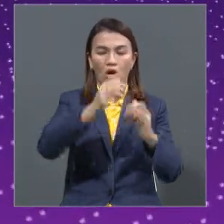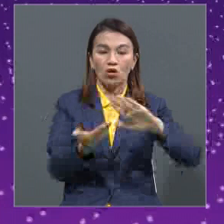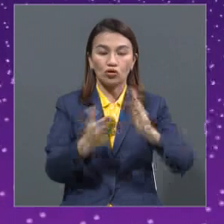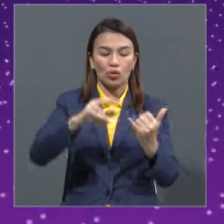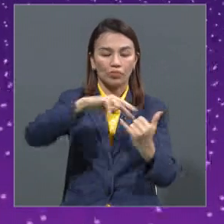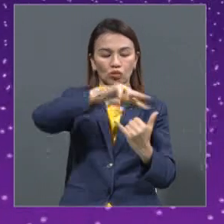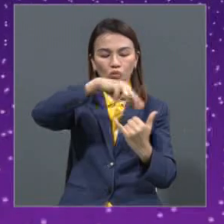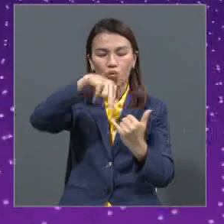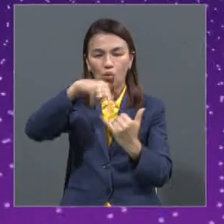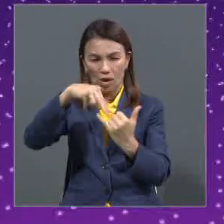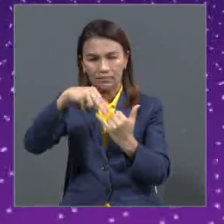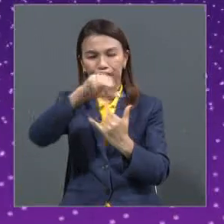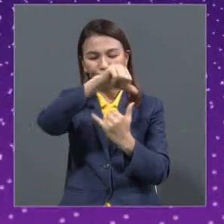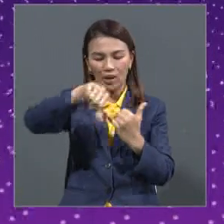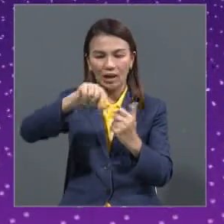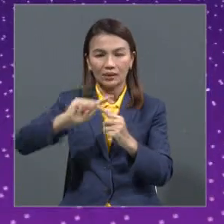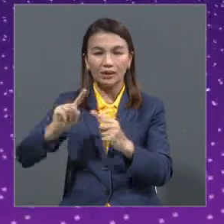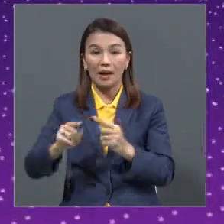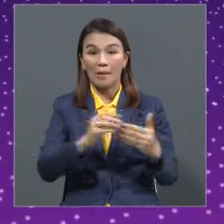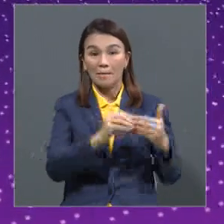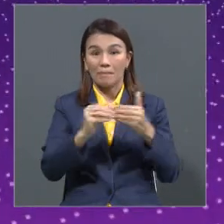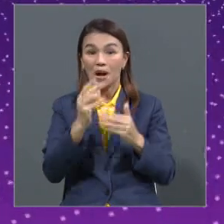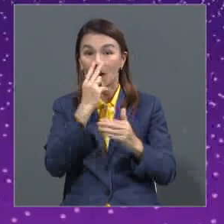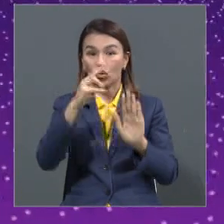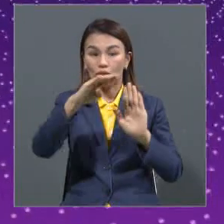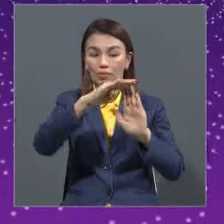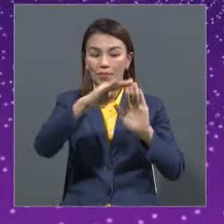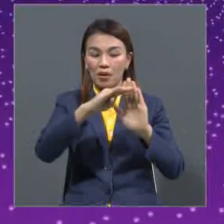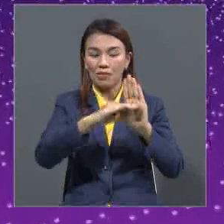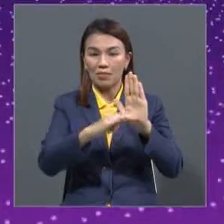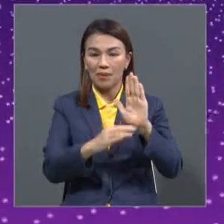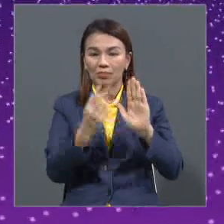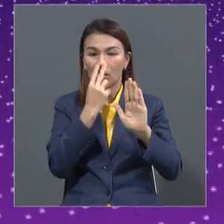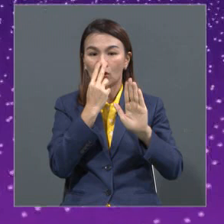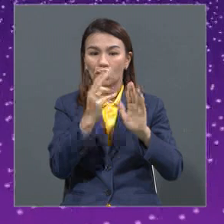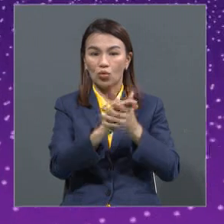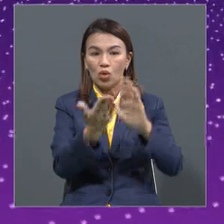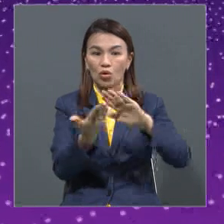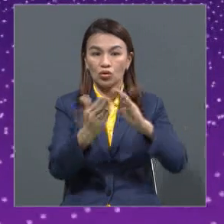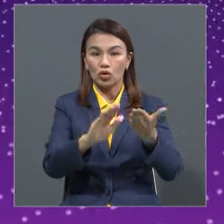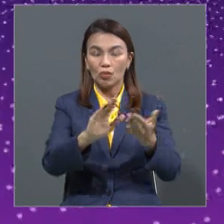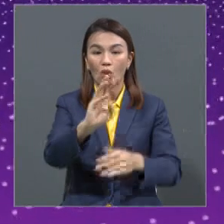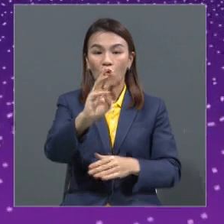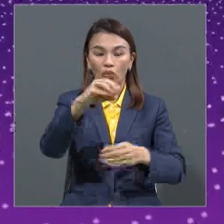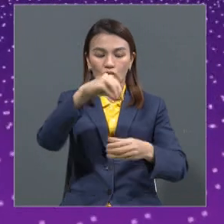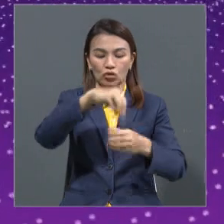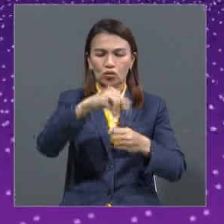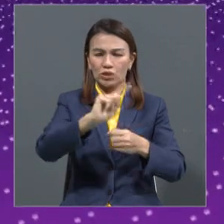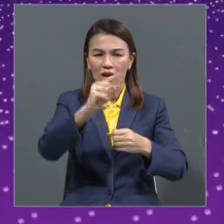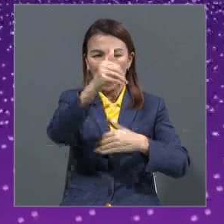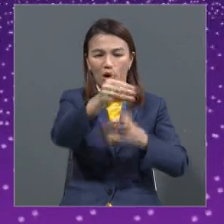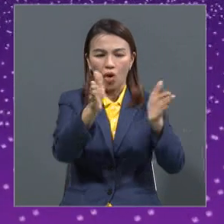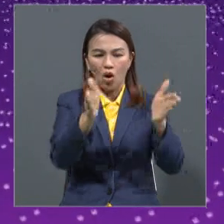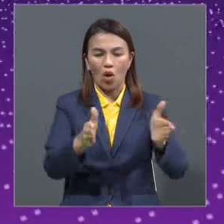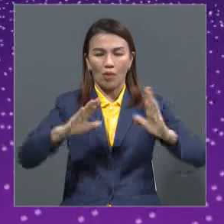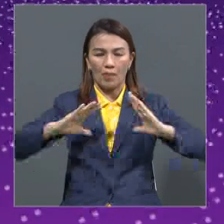เท่านั้นเองนะครับเดี๋ยวจะพาคุณผู้ชมไปไล่ดูนะฮะเหตุการณ์เนี่ยไปเจอ 6เอ่อศพอยู่ 6ศพภายในห้องพักของโรงแรมดังเลย